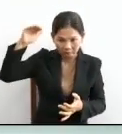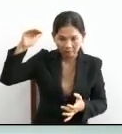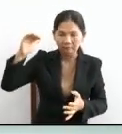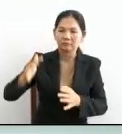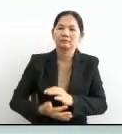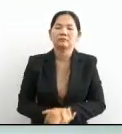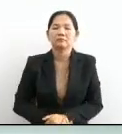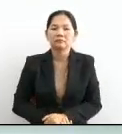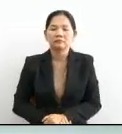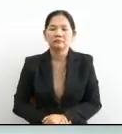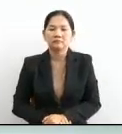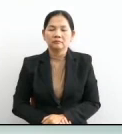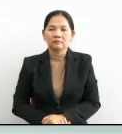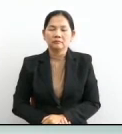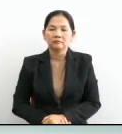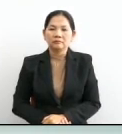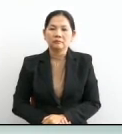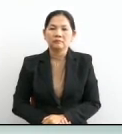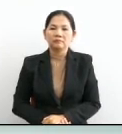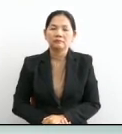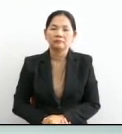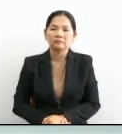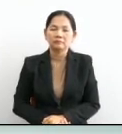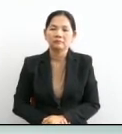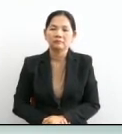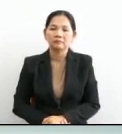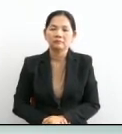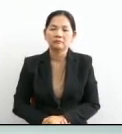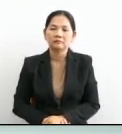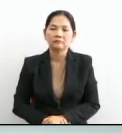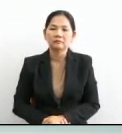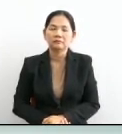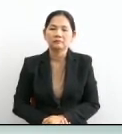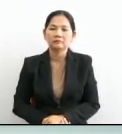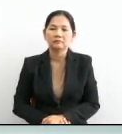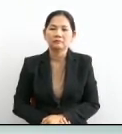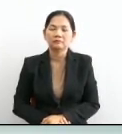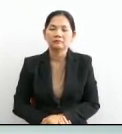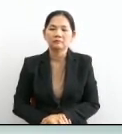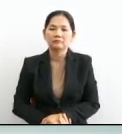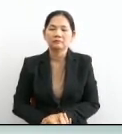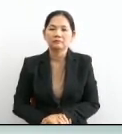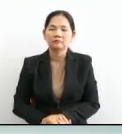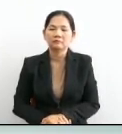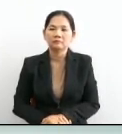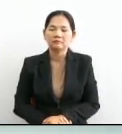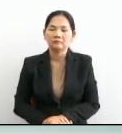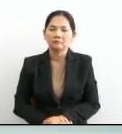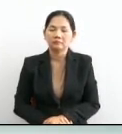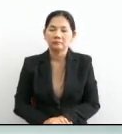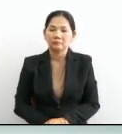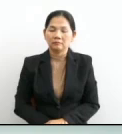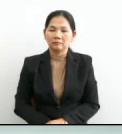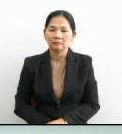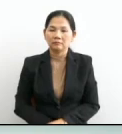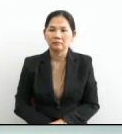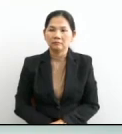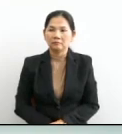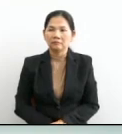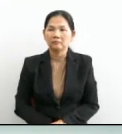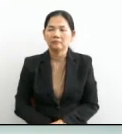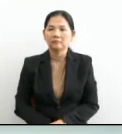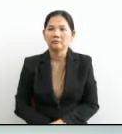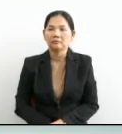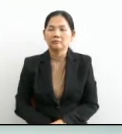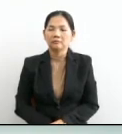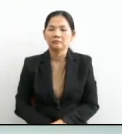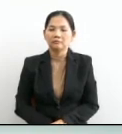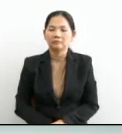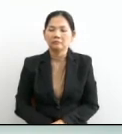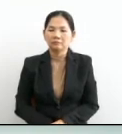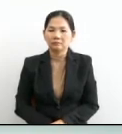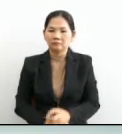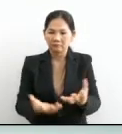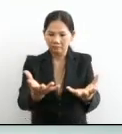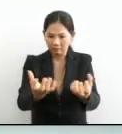ស់ត